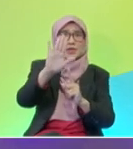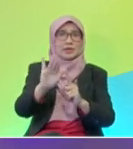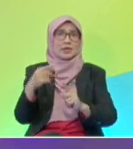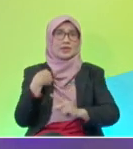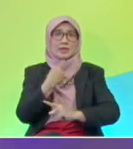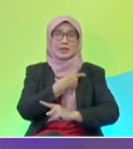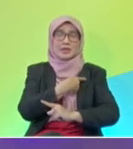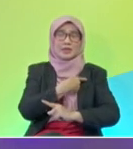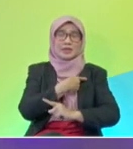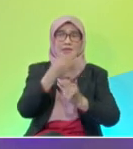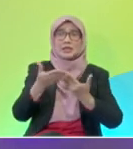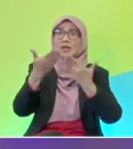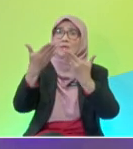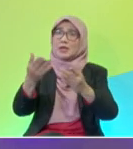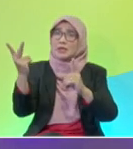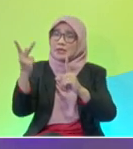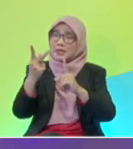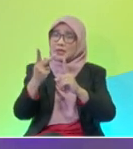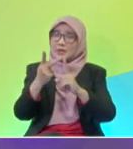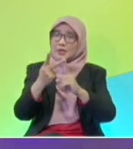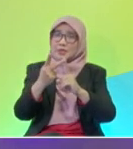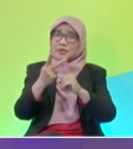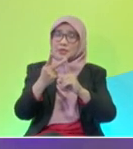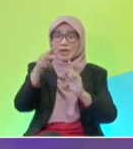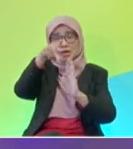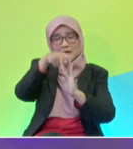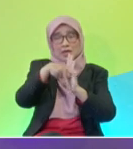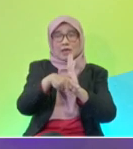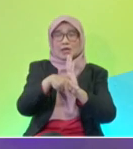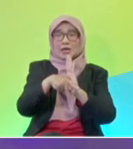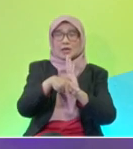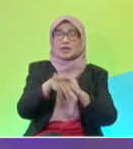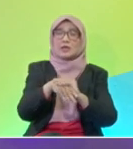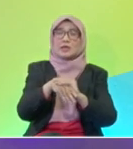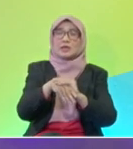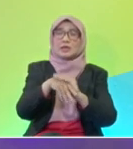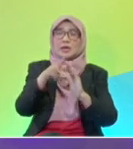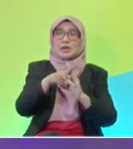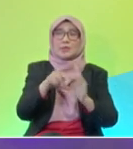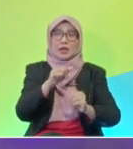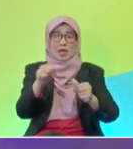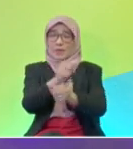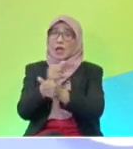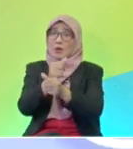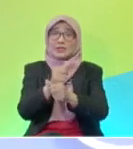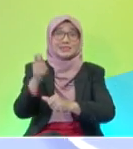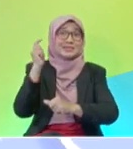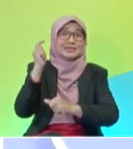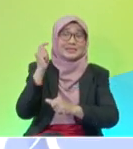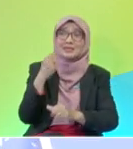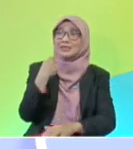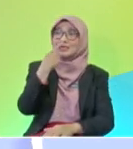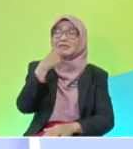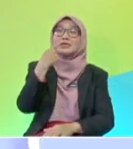terhadap suruhan daripada pengawas itu tadi jadi mungkin salah seorang murid Cikgu Boleh bantu Cikgu Siapa